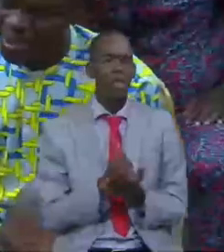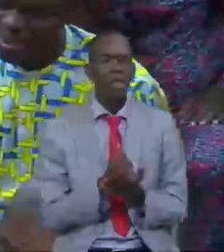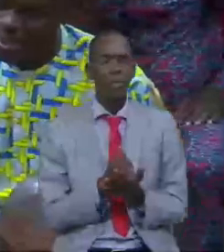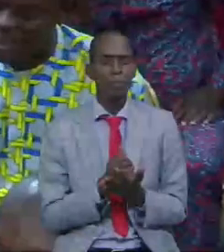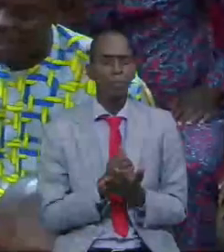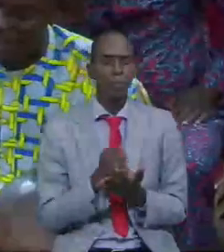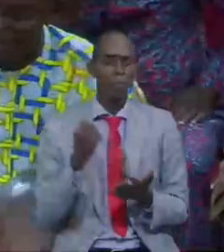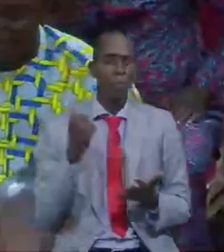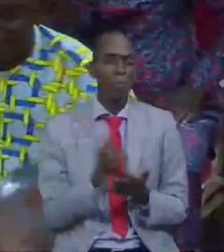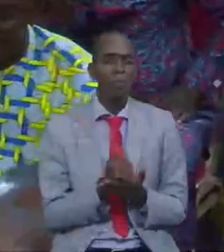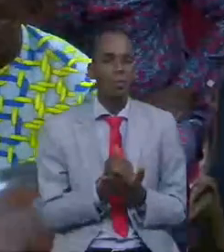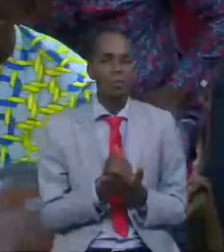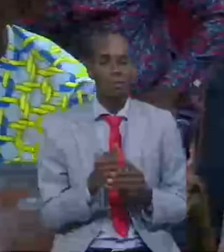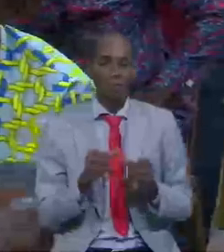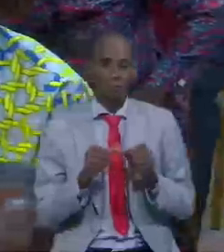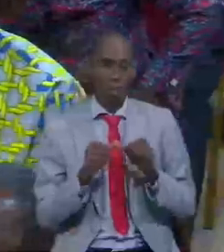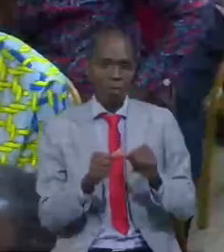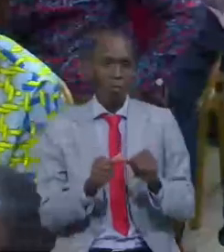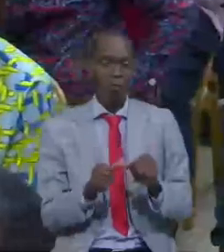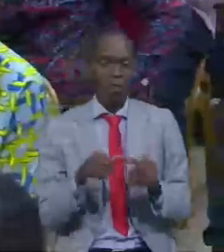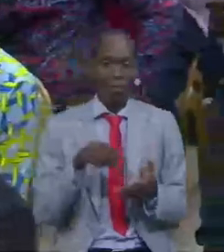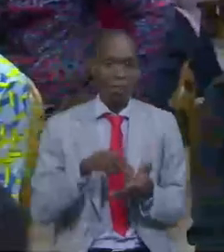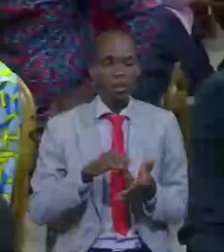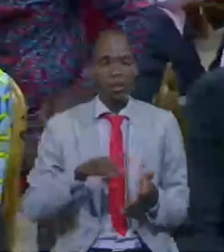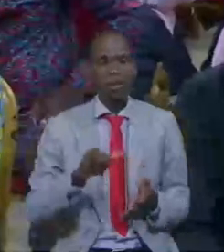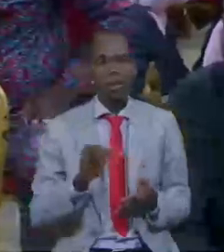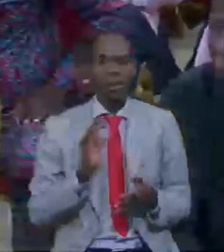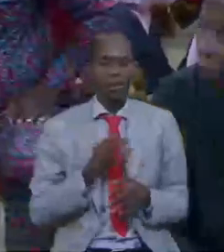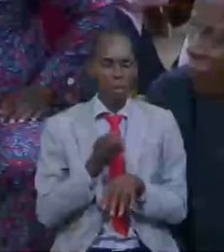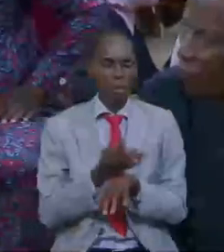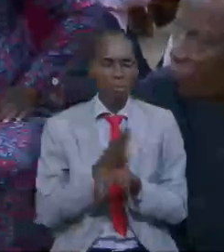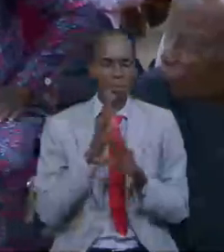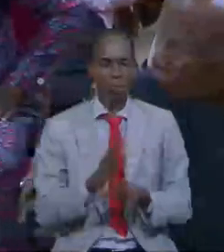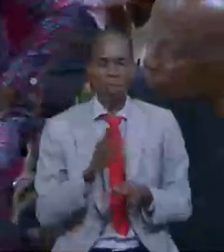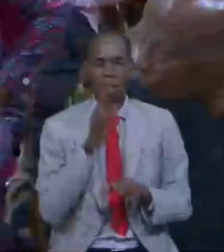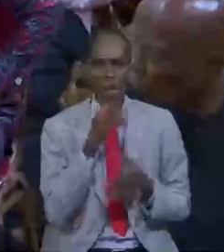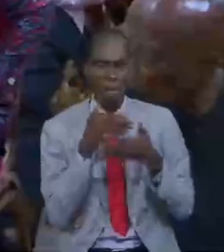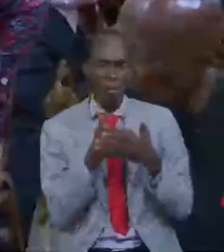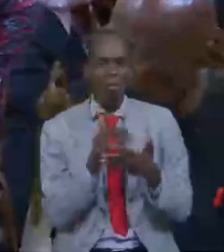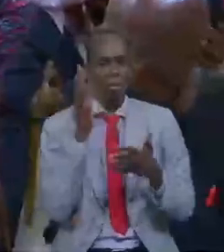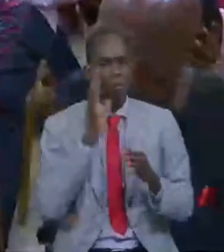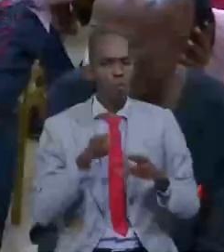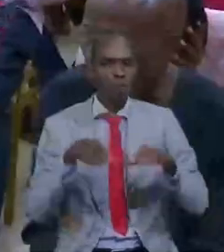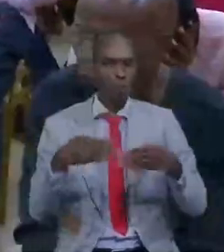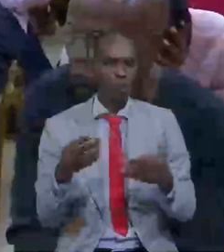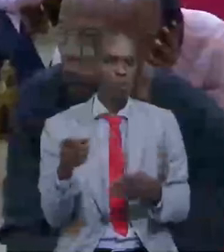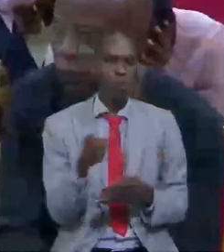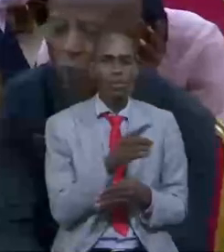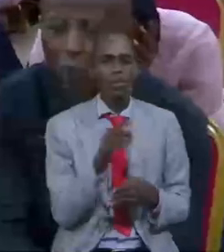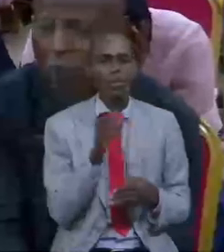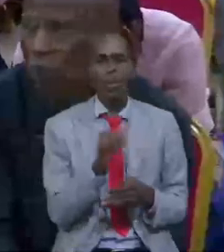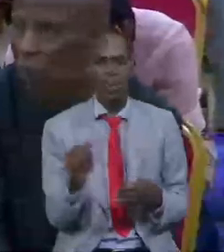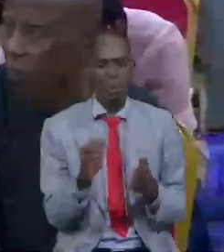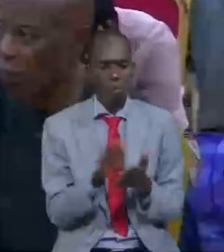Amen. Toujours debout. Nos conseillers sont là. Ils vous donneront la fiche à remplir. C'est pour